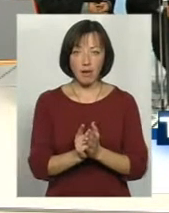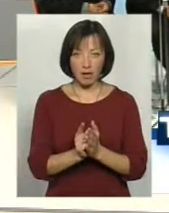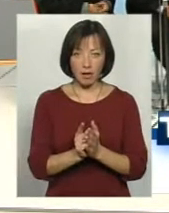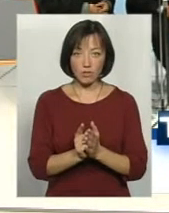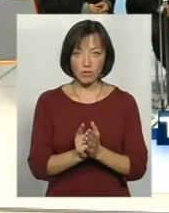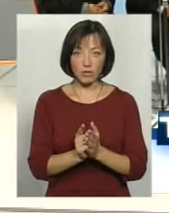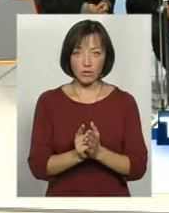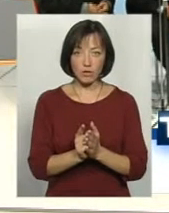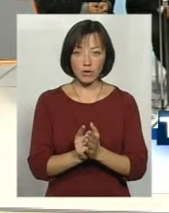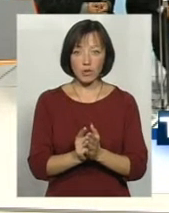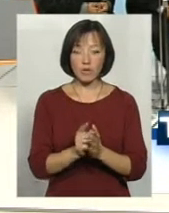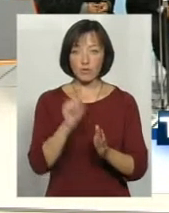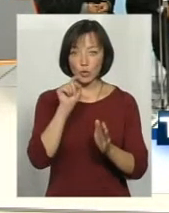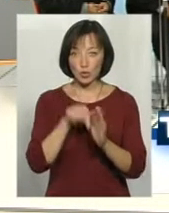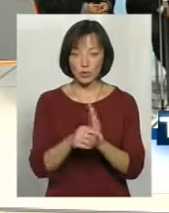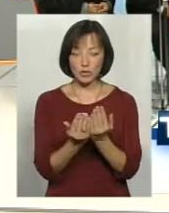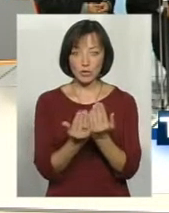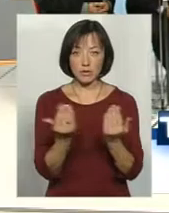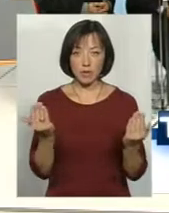негайного втручання.